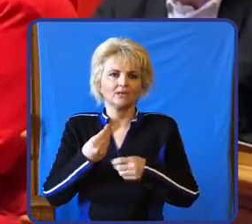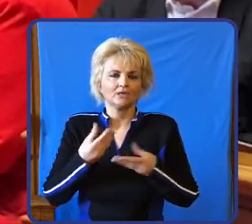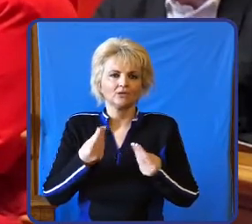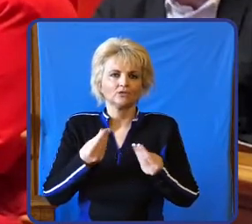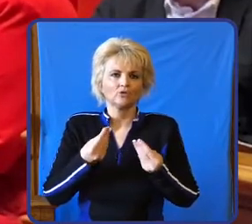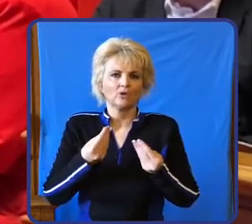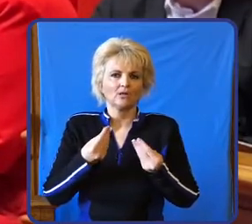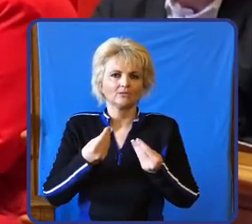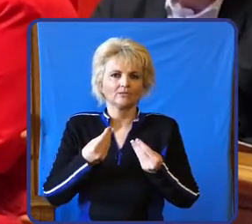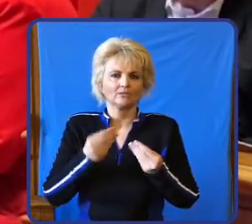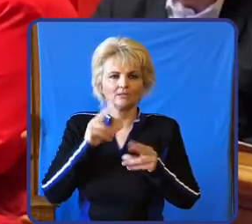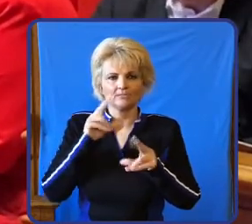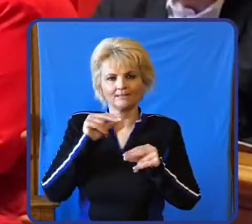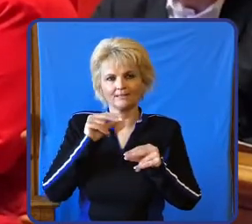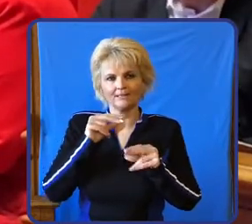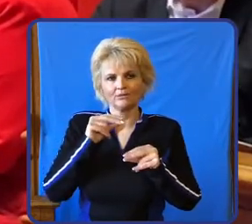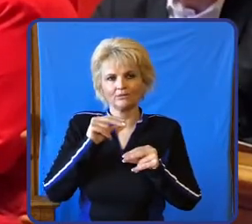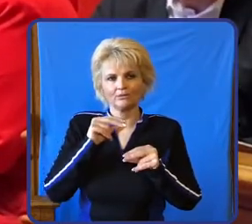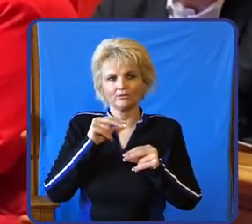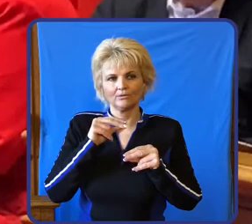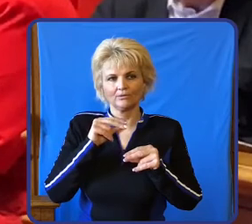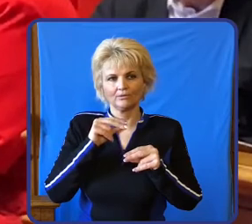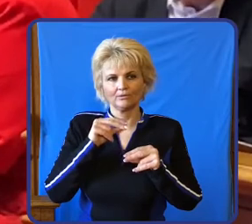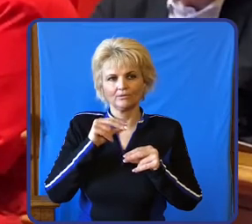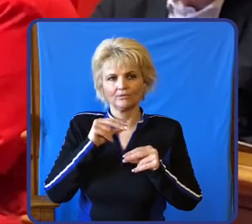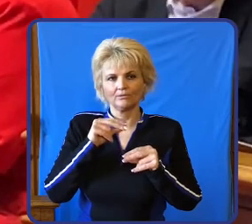a nem tudom 100%-ban visszaidézni